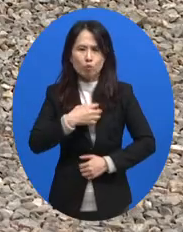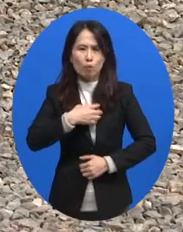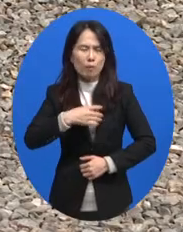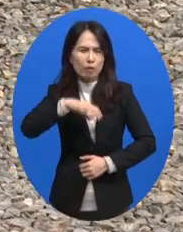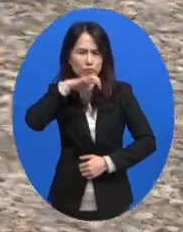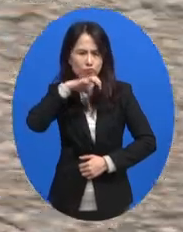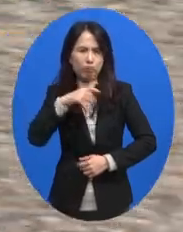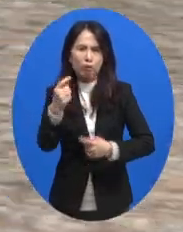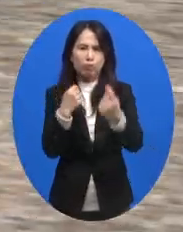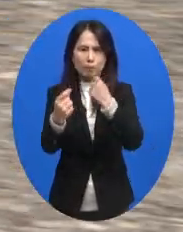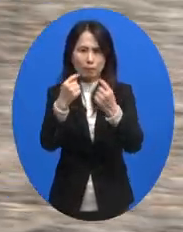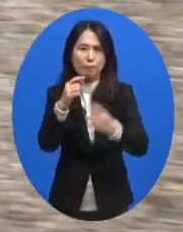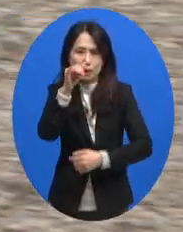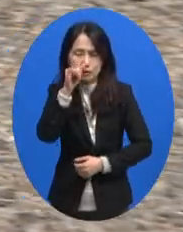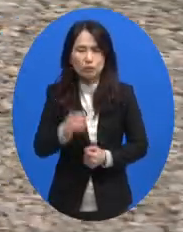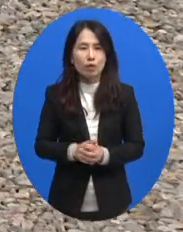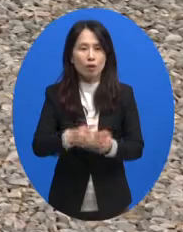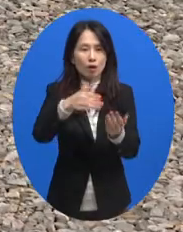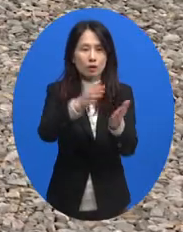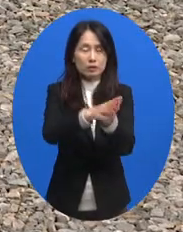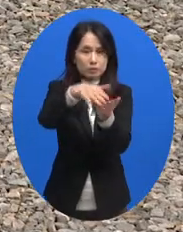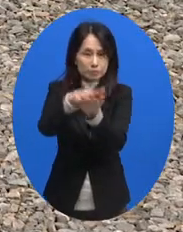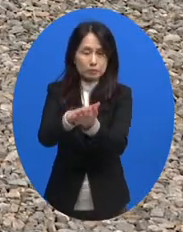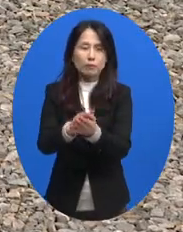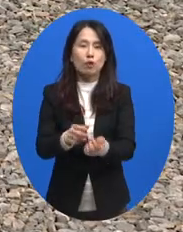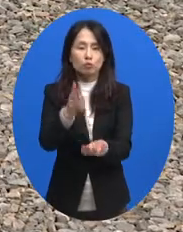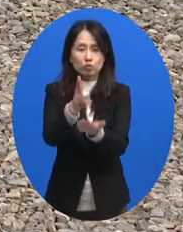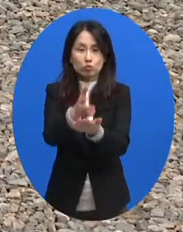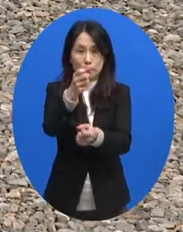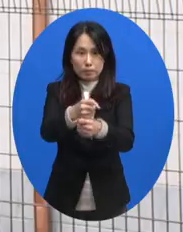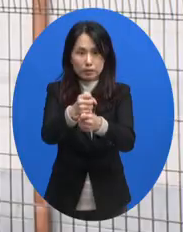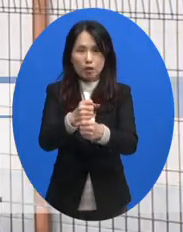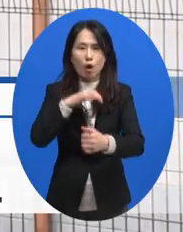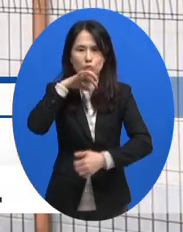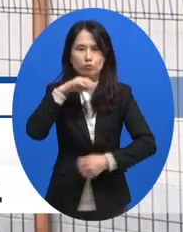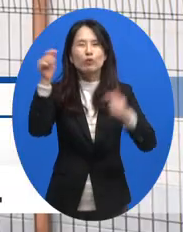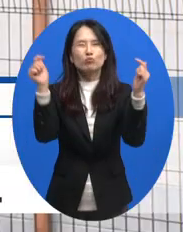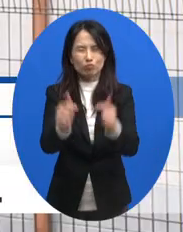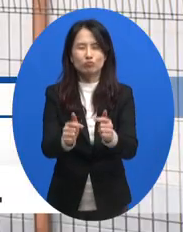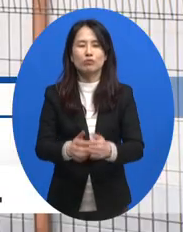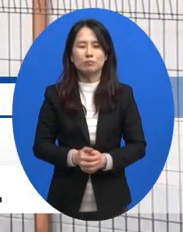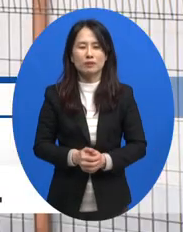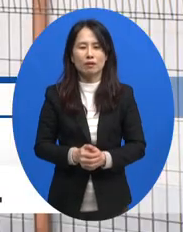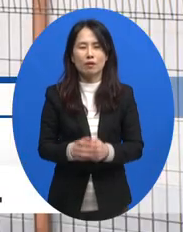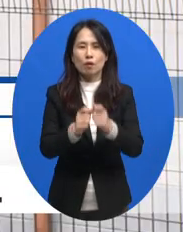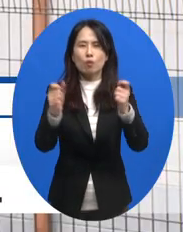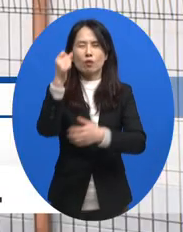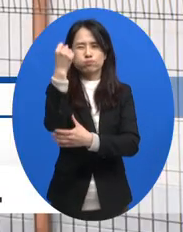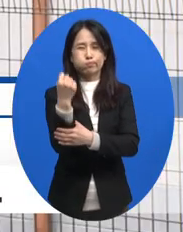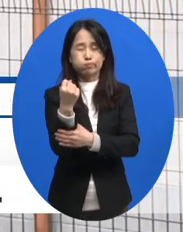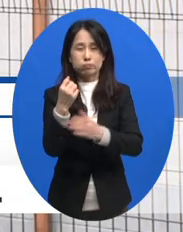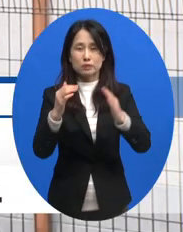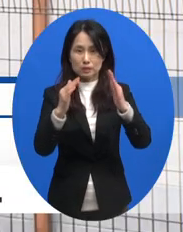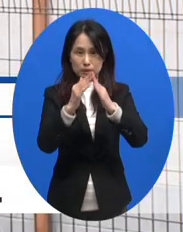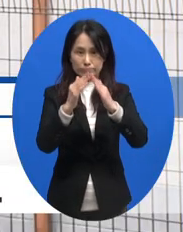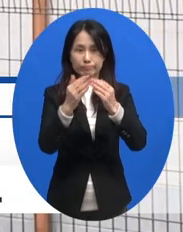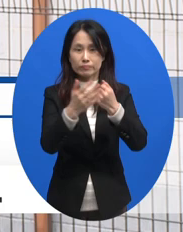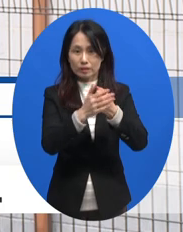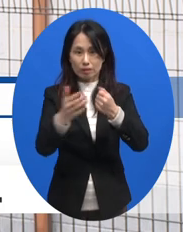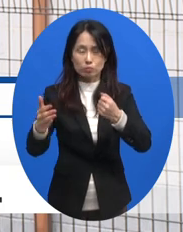빈집을 철거하고 주차장을 만들었더니 민원이 전보다 줄었습니다 주로 오래된 건축물이다 보니까